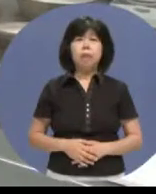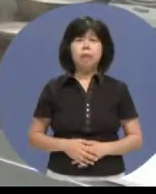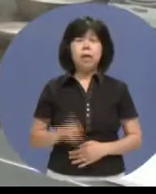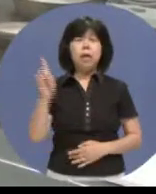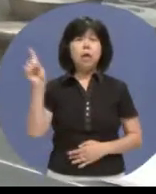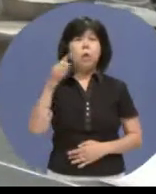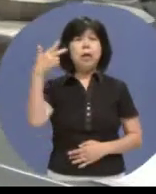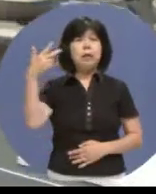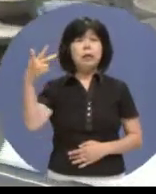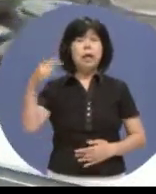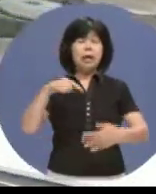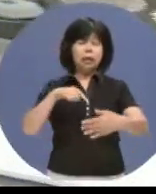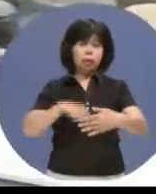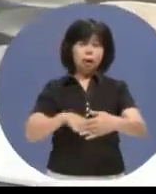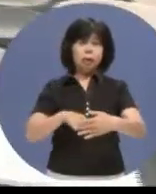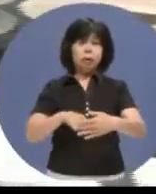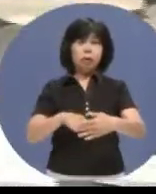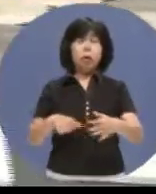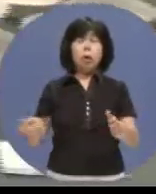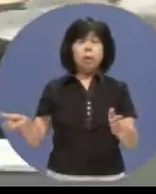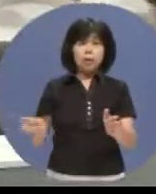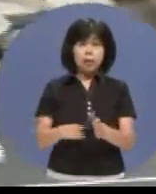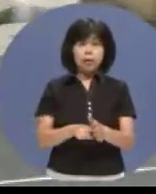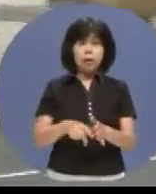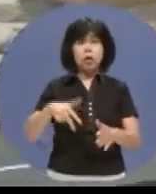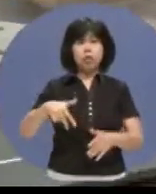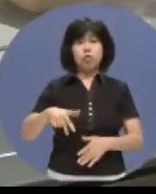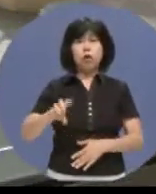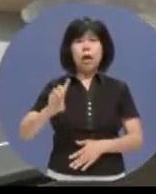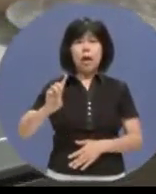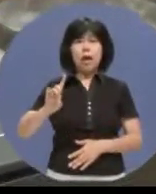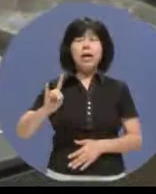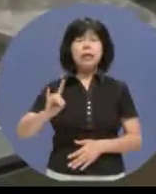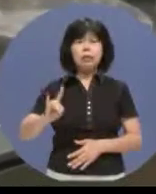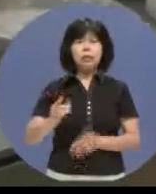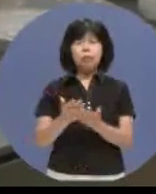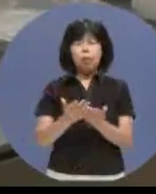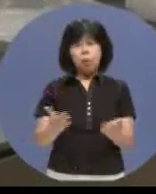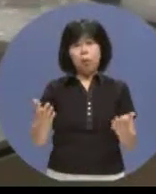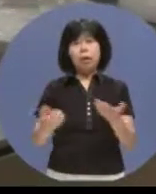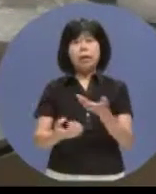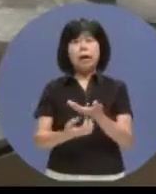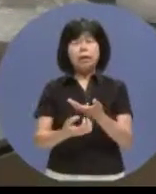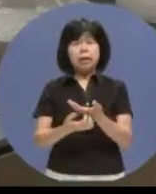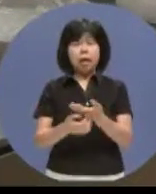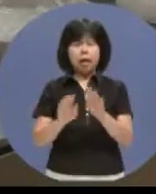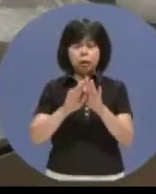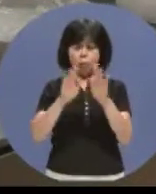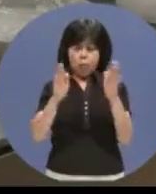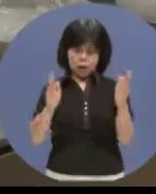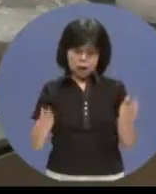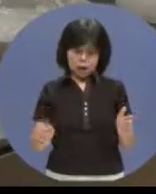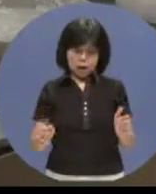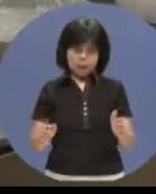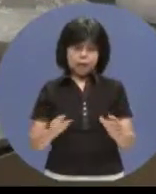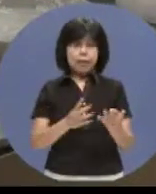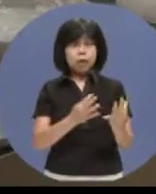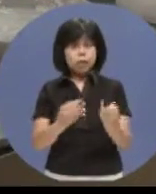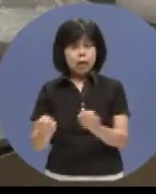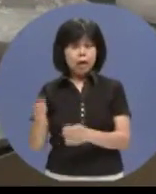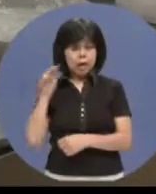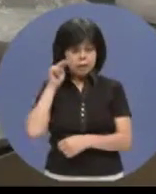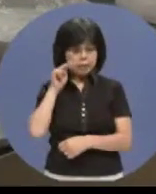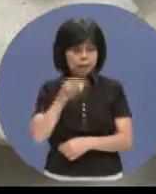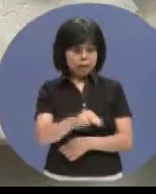生駒市内にはこれまでに須恵器と呼ばれる土器を焼いた窯が数多く確認されています。